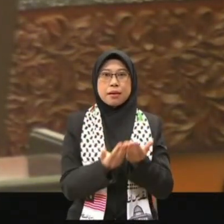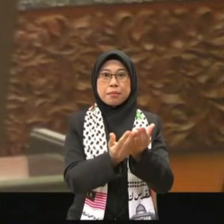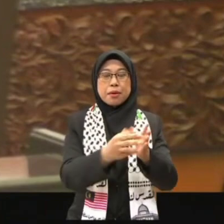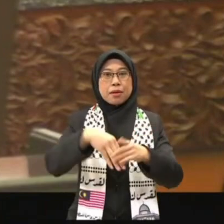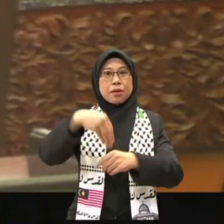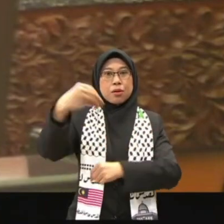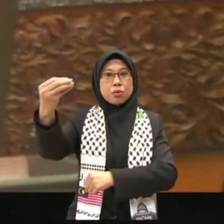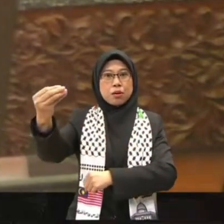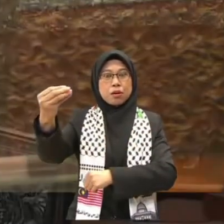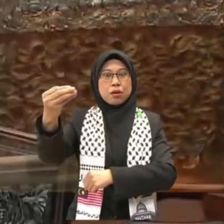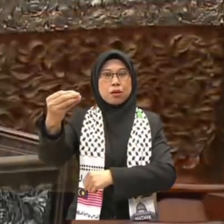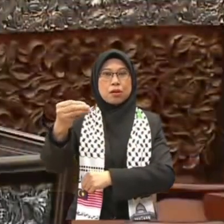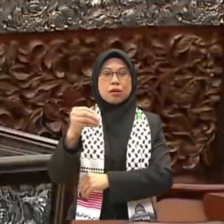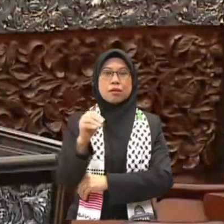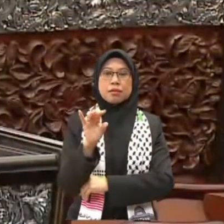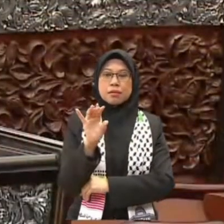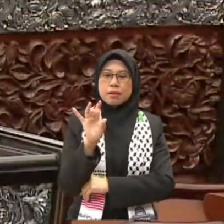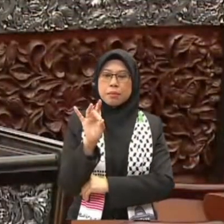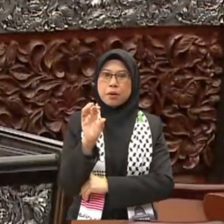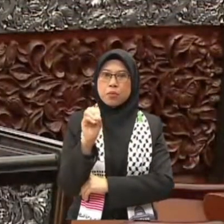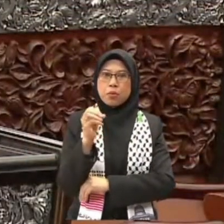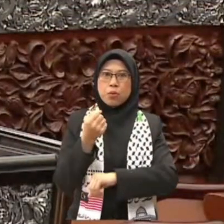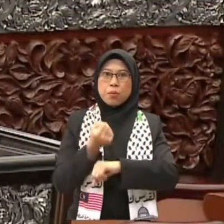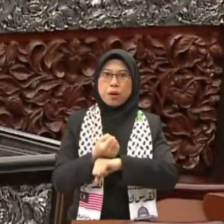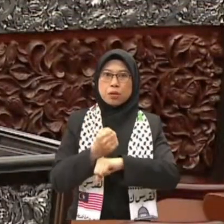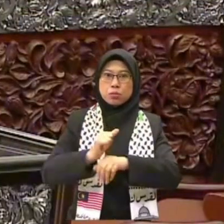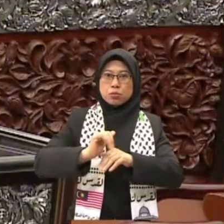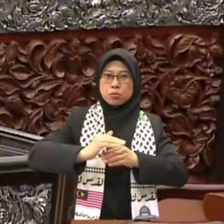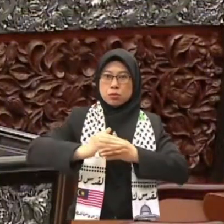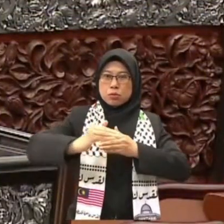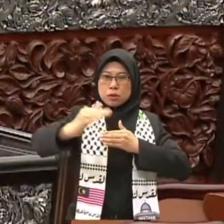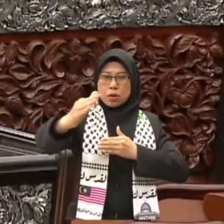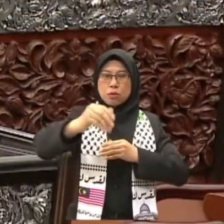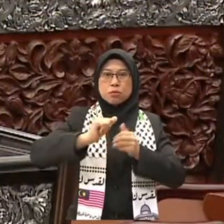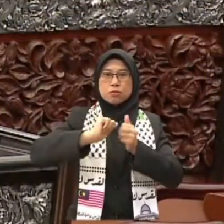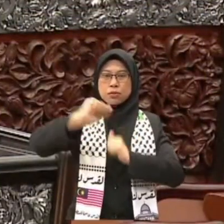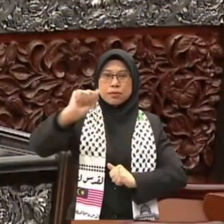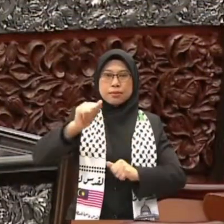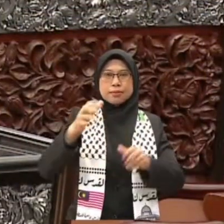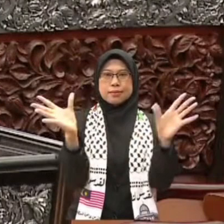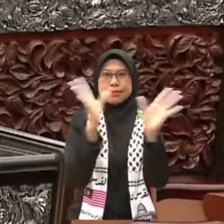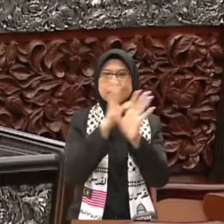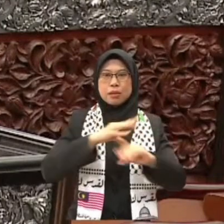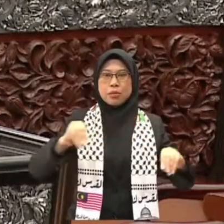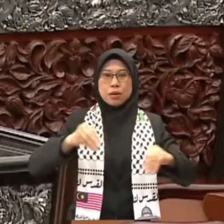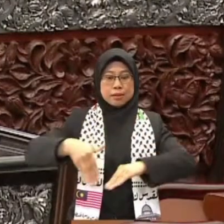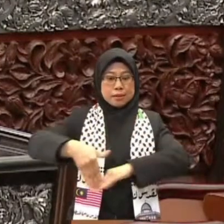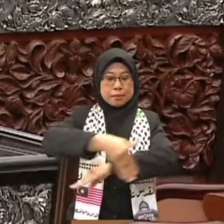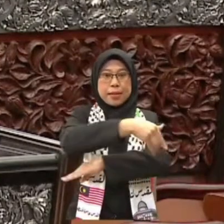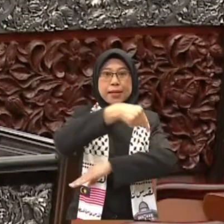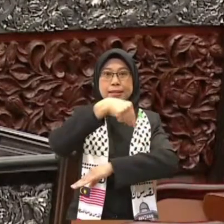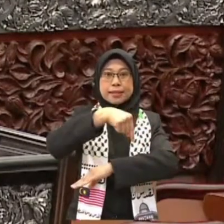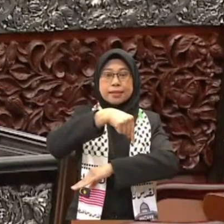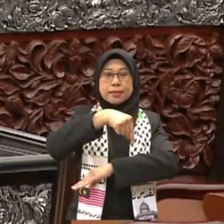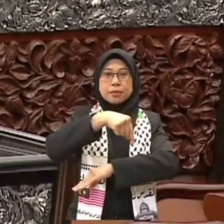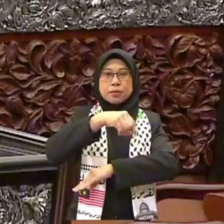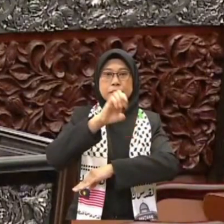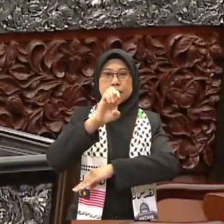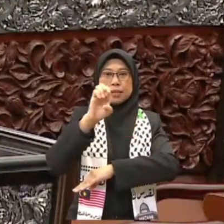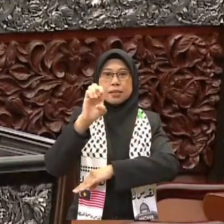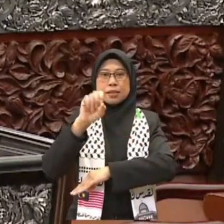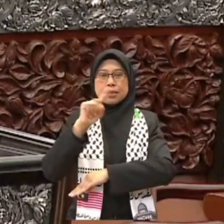yang duduknya 80 batu nautika daripada Sarawak. Sempadan kita mengikut EEZ